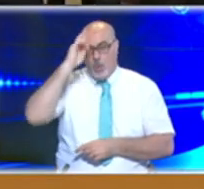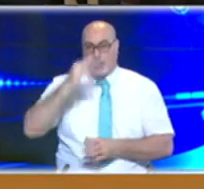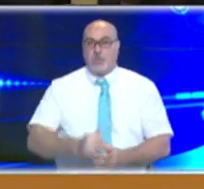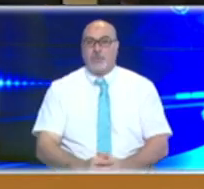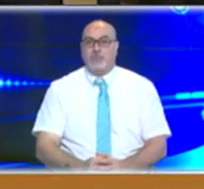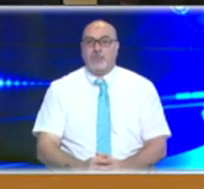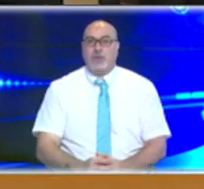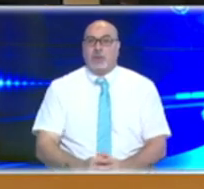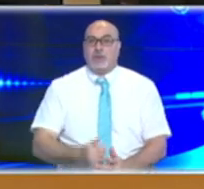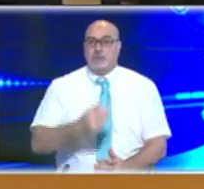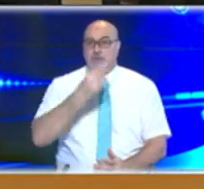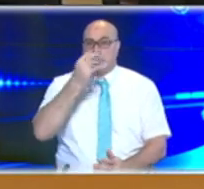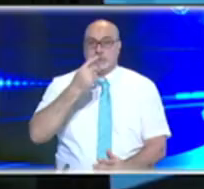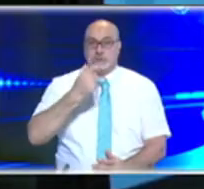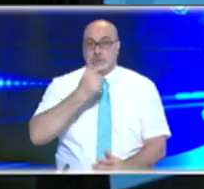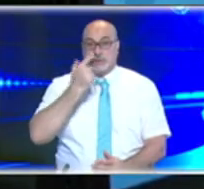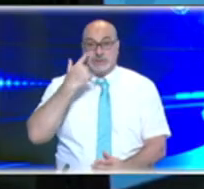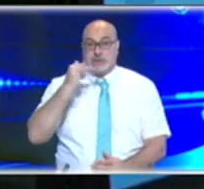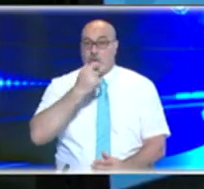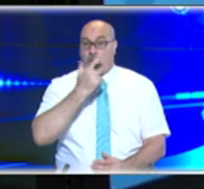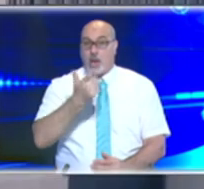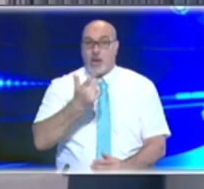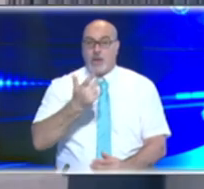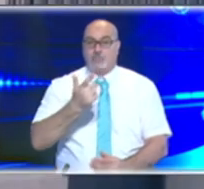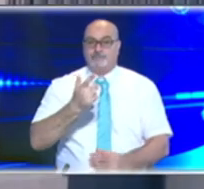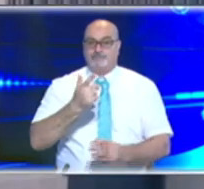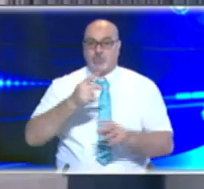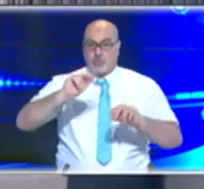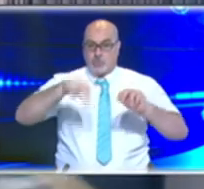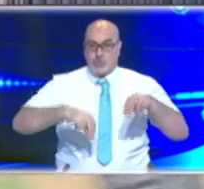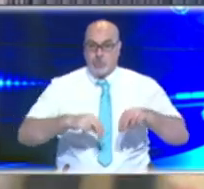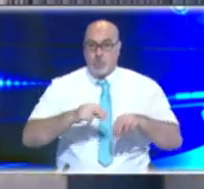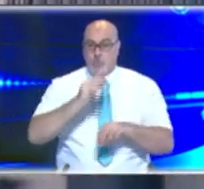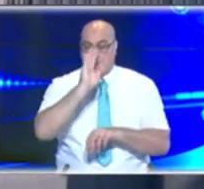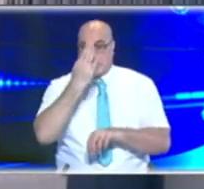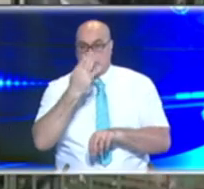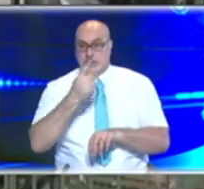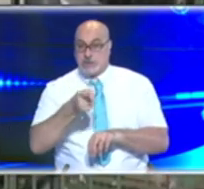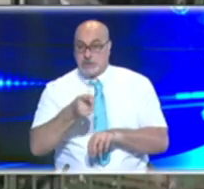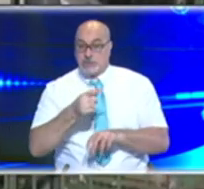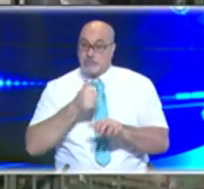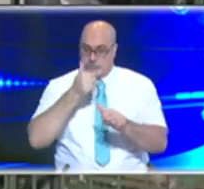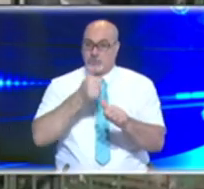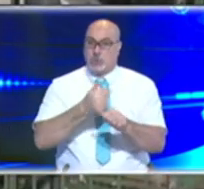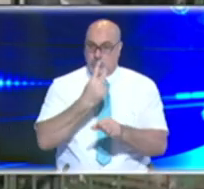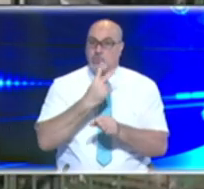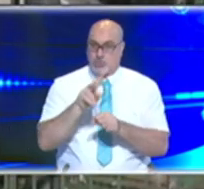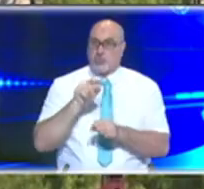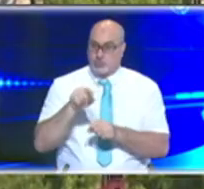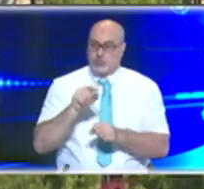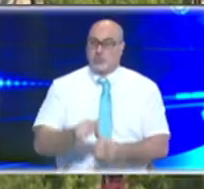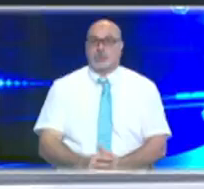أي محاولة من قبل لندن للإخلال باتفاق البريكسيت ستكون لها عواقب،